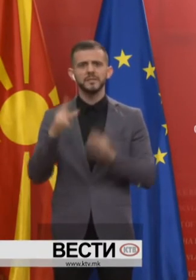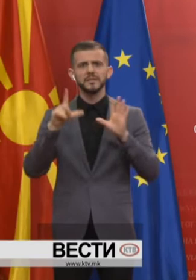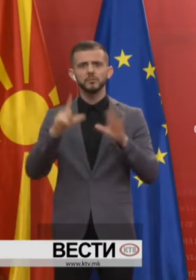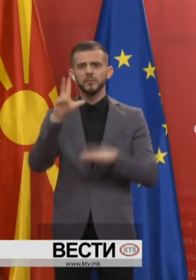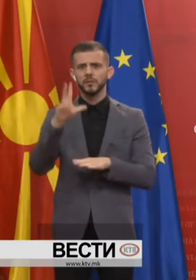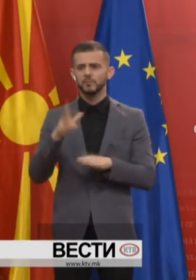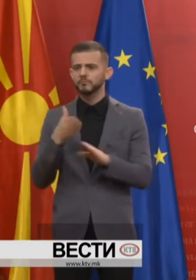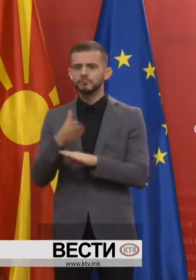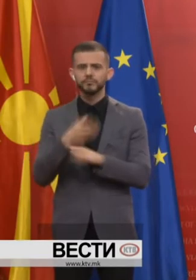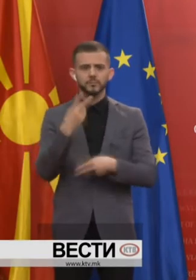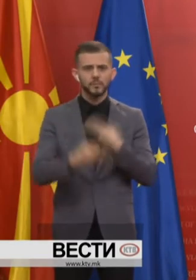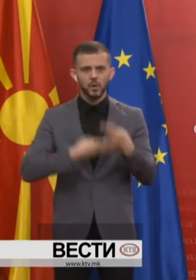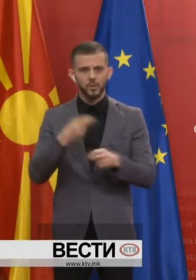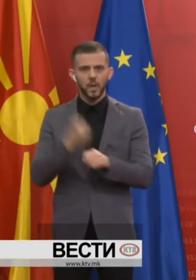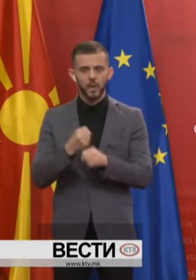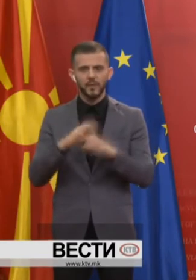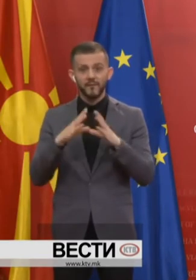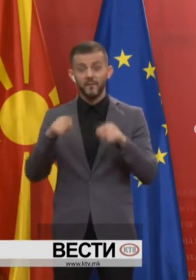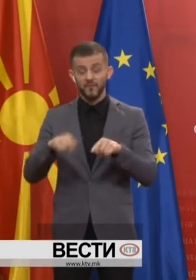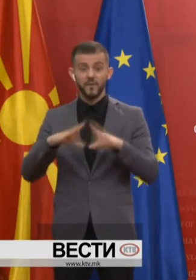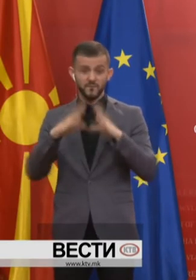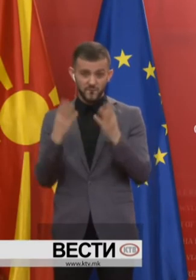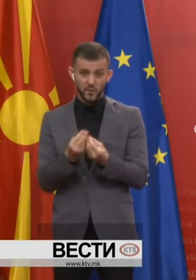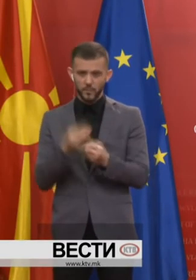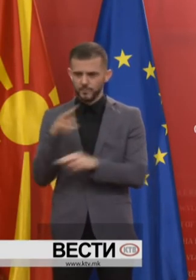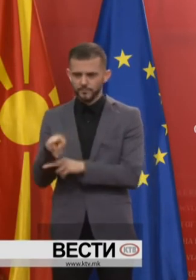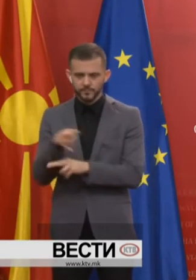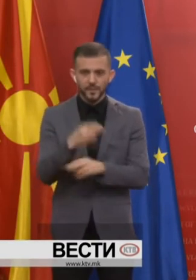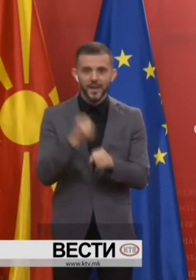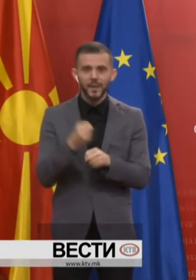33.173 инспекцијски надзори. Од вкупниот број на надзори,